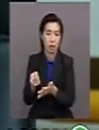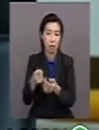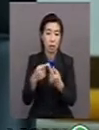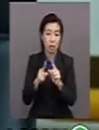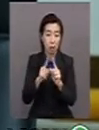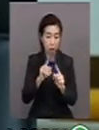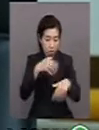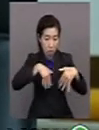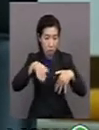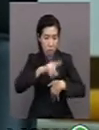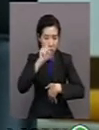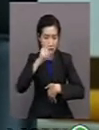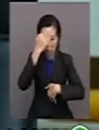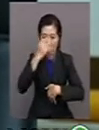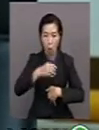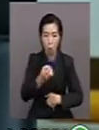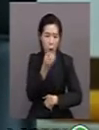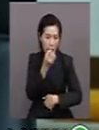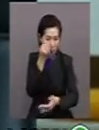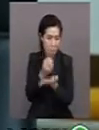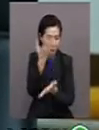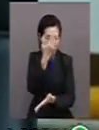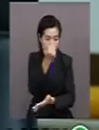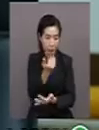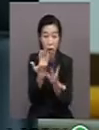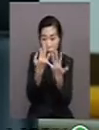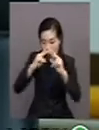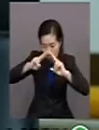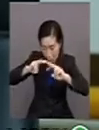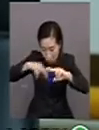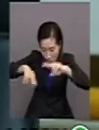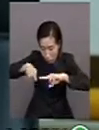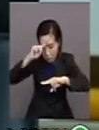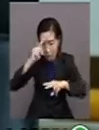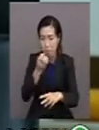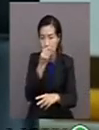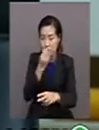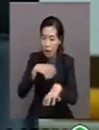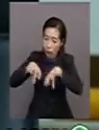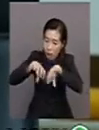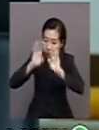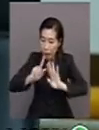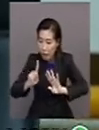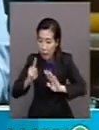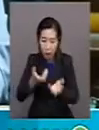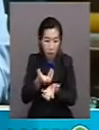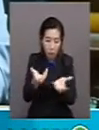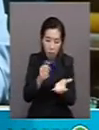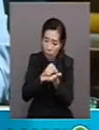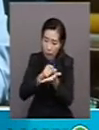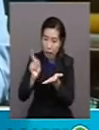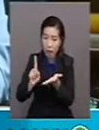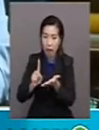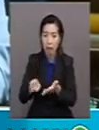จในเรื่องว่าค่าอาหารทำไมเยอะแยะเดี๋ยวเราก็ไปดูอีกทีว่าค่าอาหารเนี่ยเขาจัดยังไงนะและอาหารที่เราบ